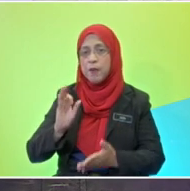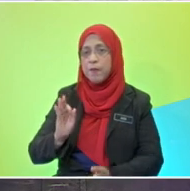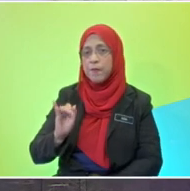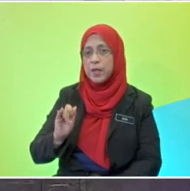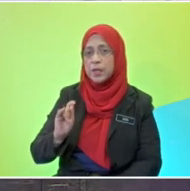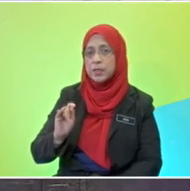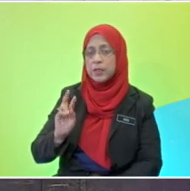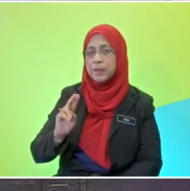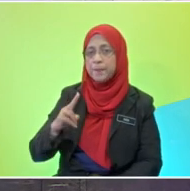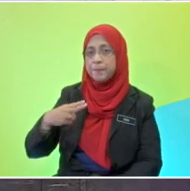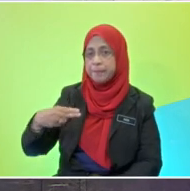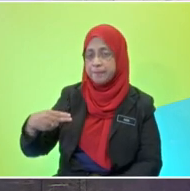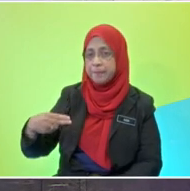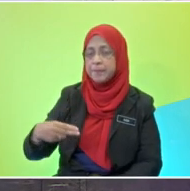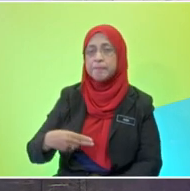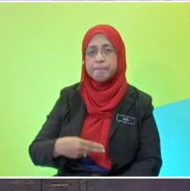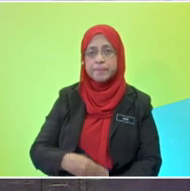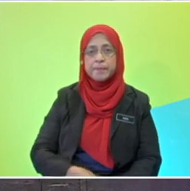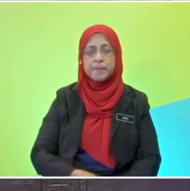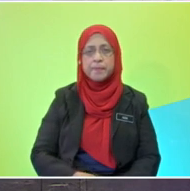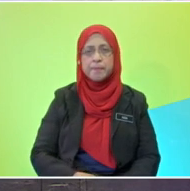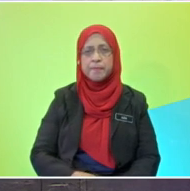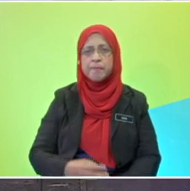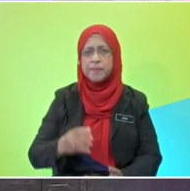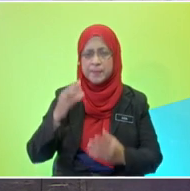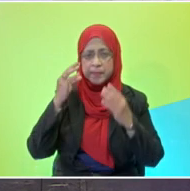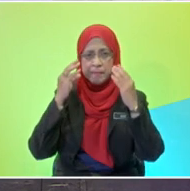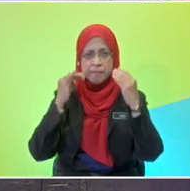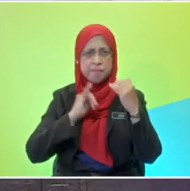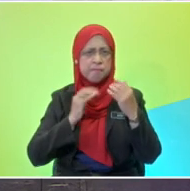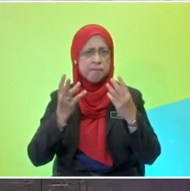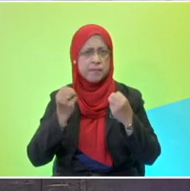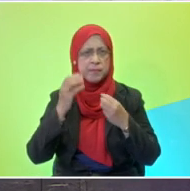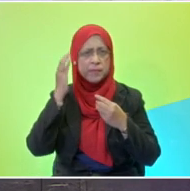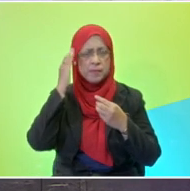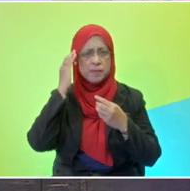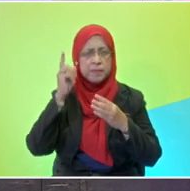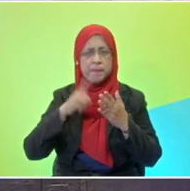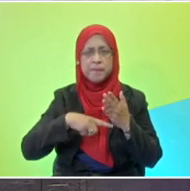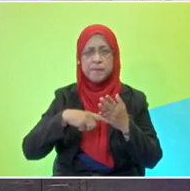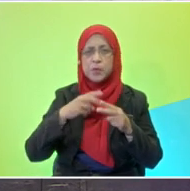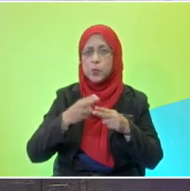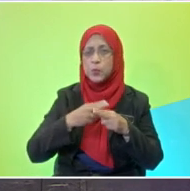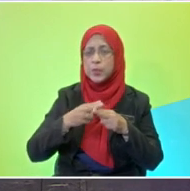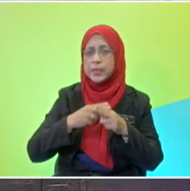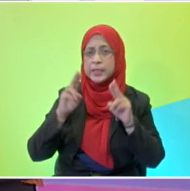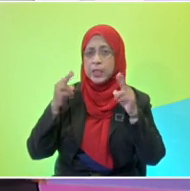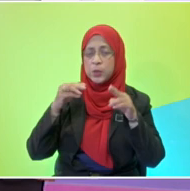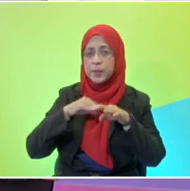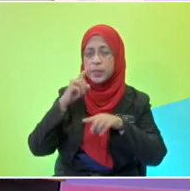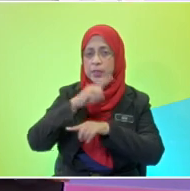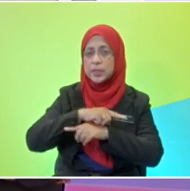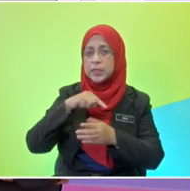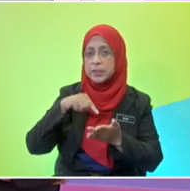ini penting untuk kehidupan kita cuma ndak tahu juga rumusan dari topik kita pada hari ini apa yang dapat kita